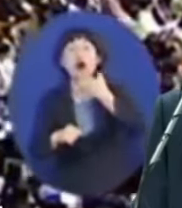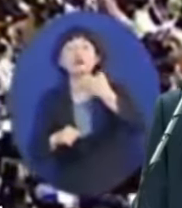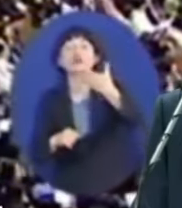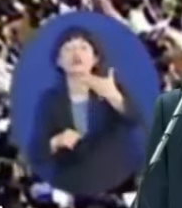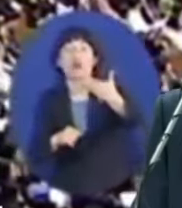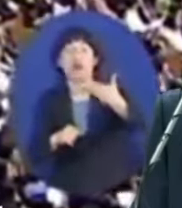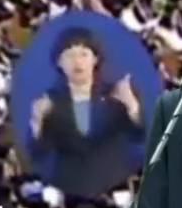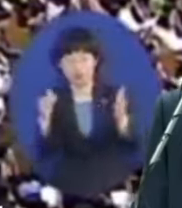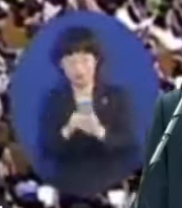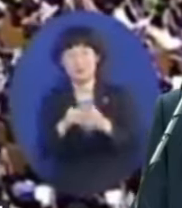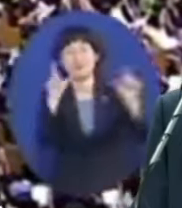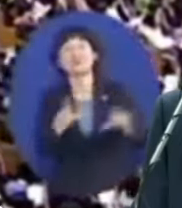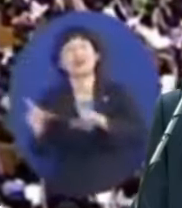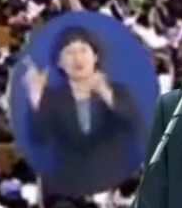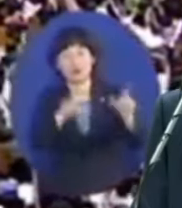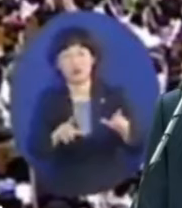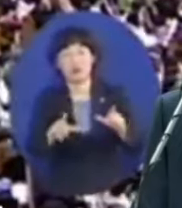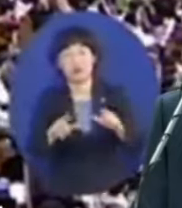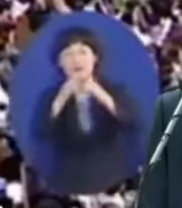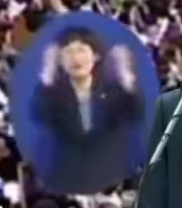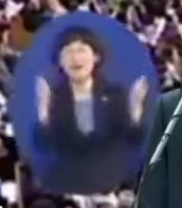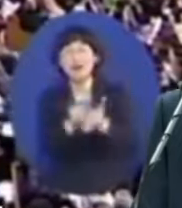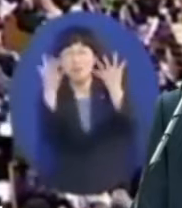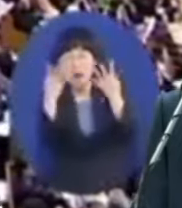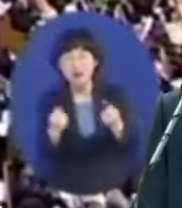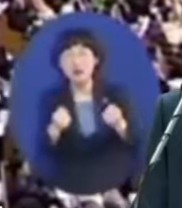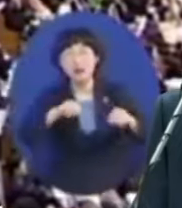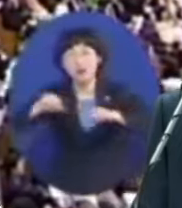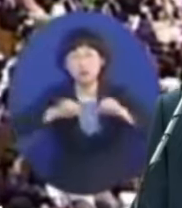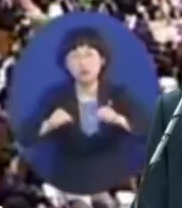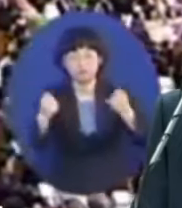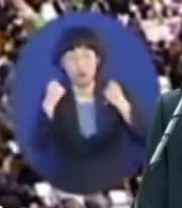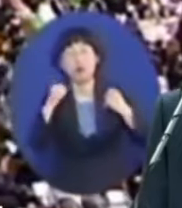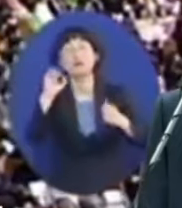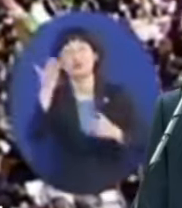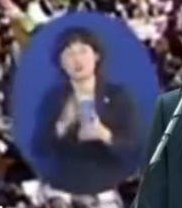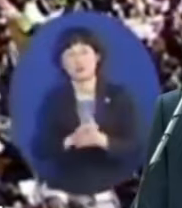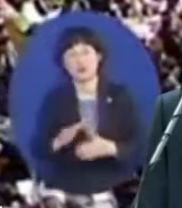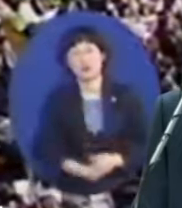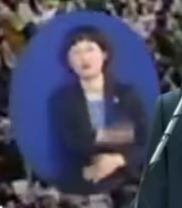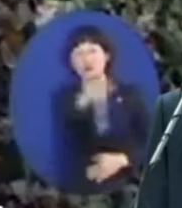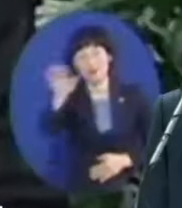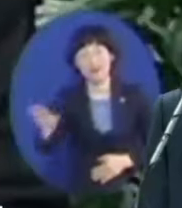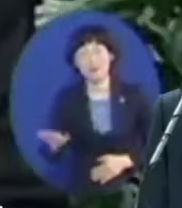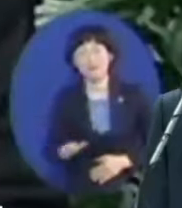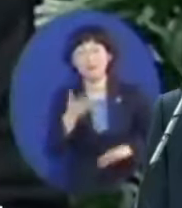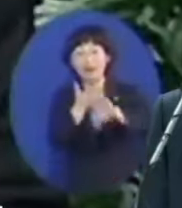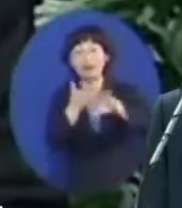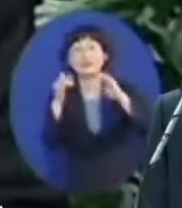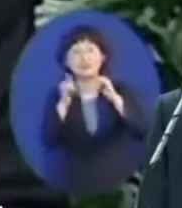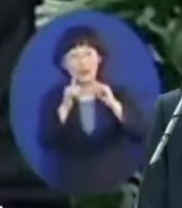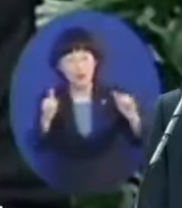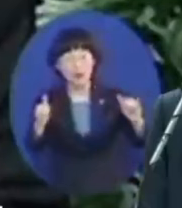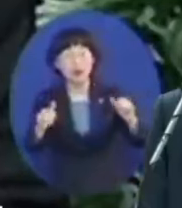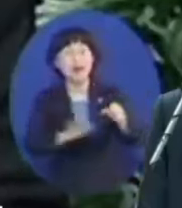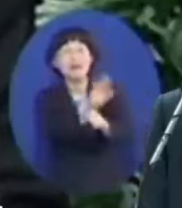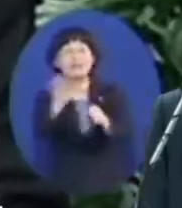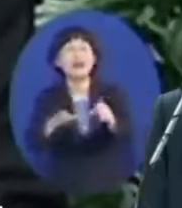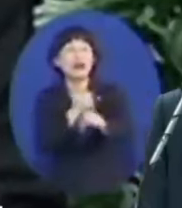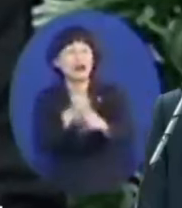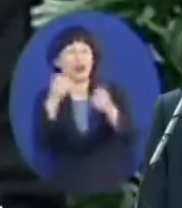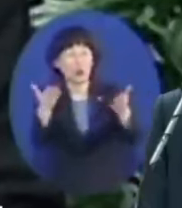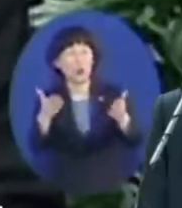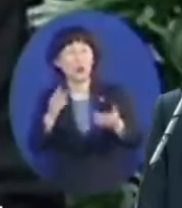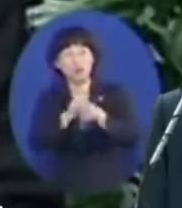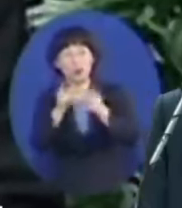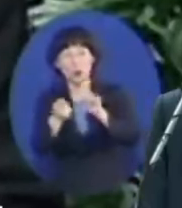98세까지 살면서 사회에 많은 활동을 하고 건강하게 살았었습니다. 우리가 남을 사랑하고